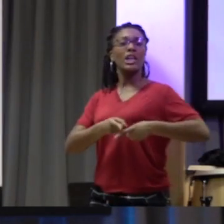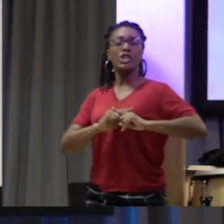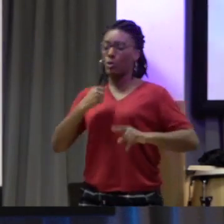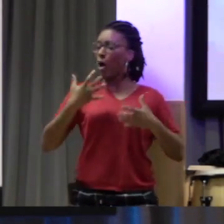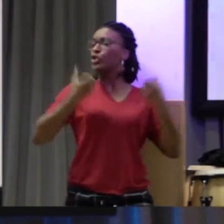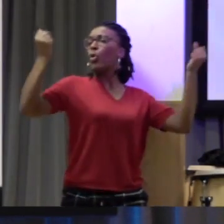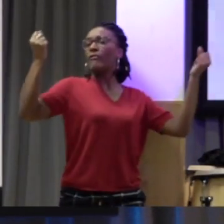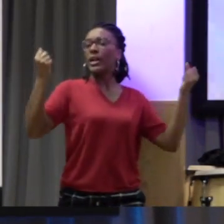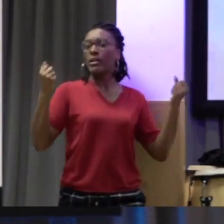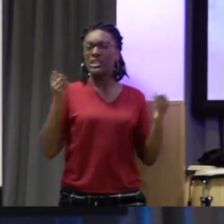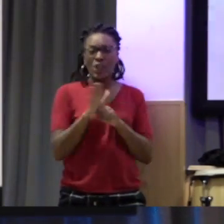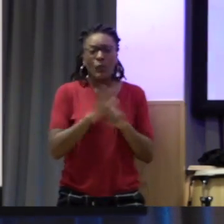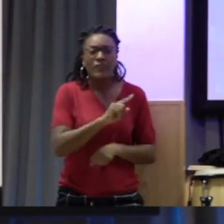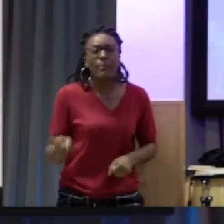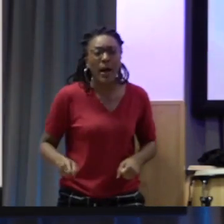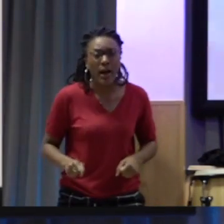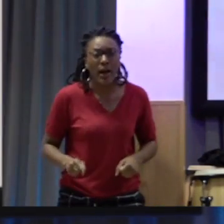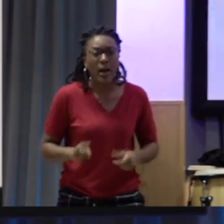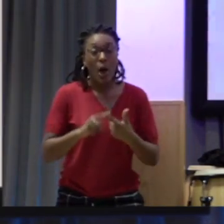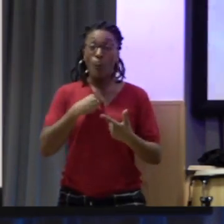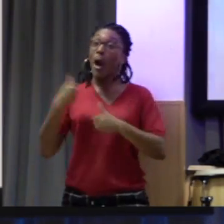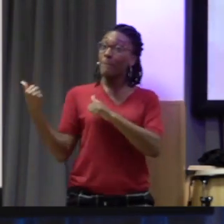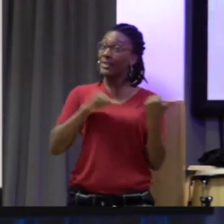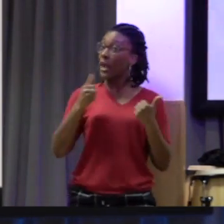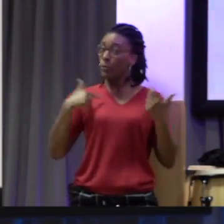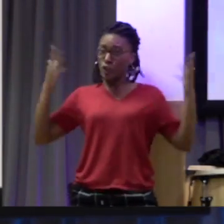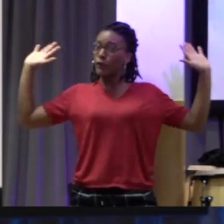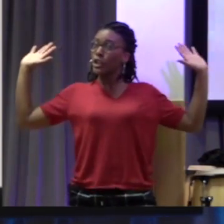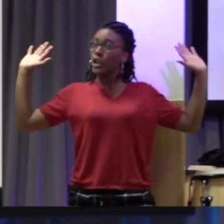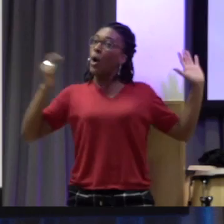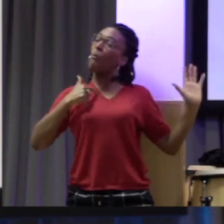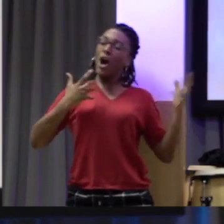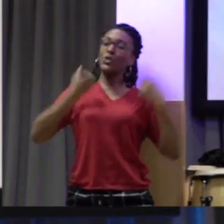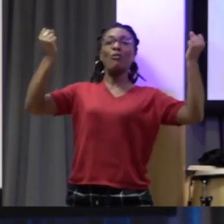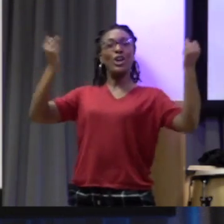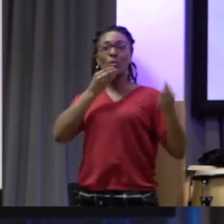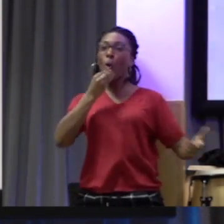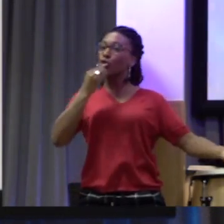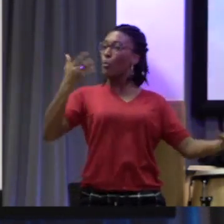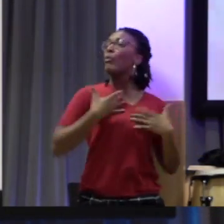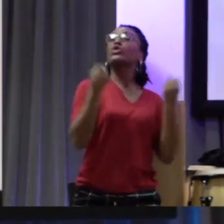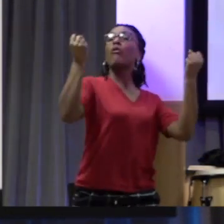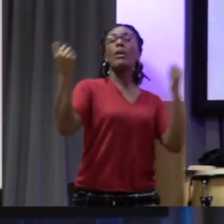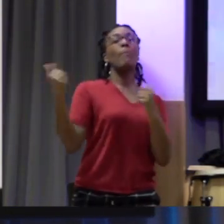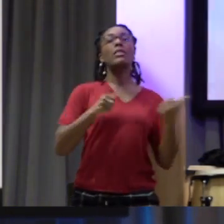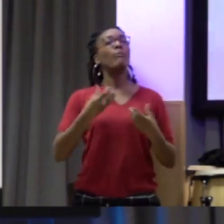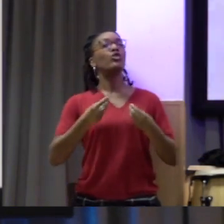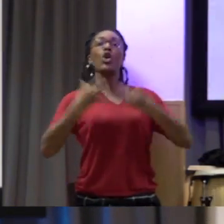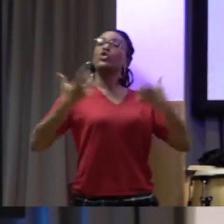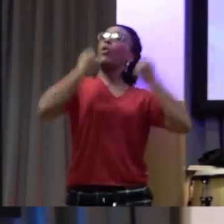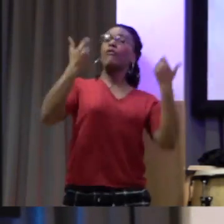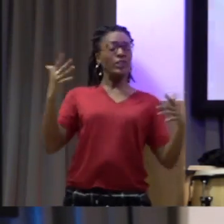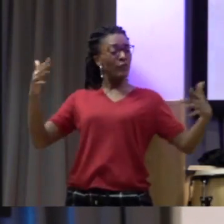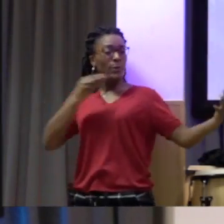salut. Il y en a d'autres qui pensent que le fait d'être baptisé, ça y est, c'est fini, je suis sauvé.